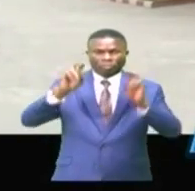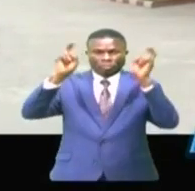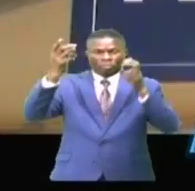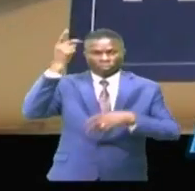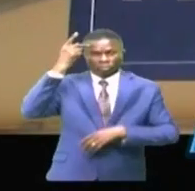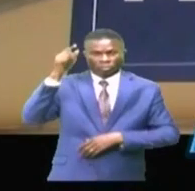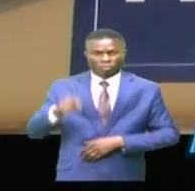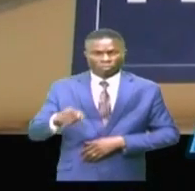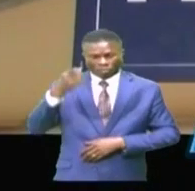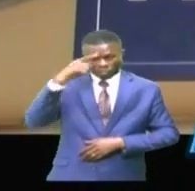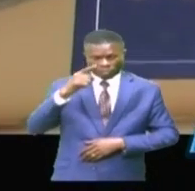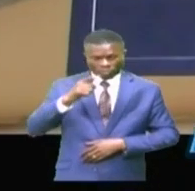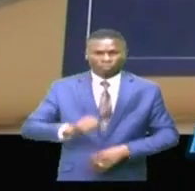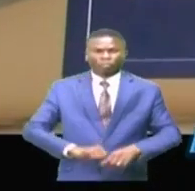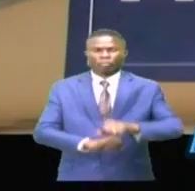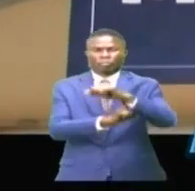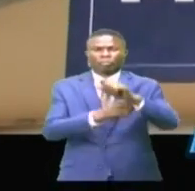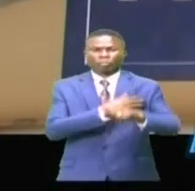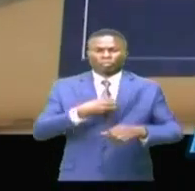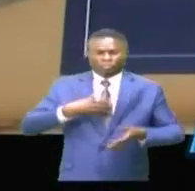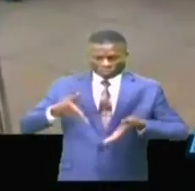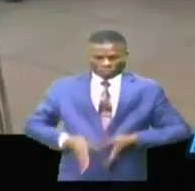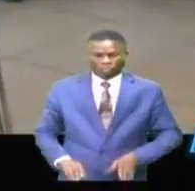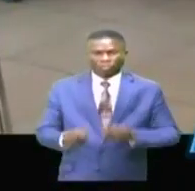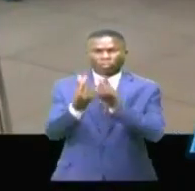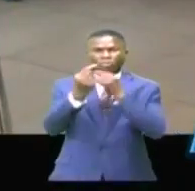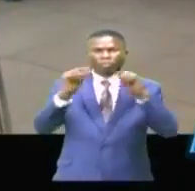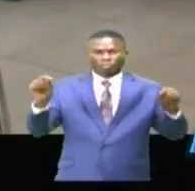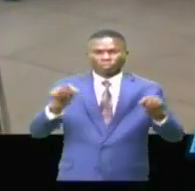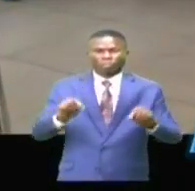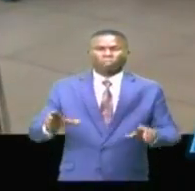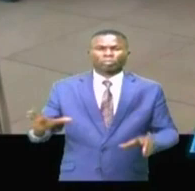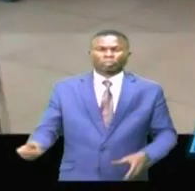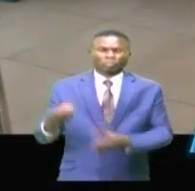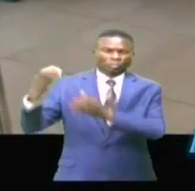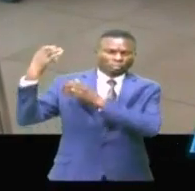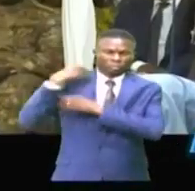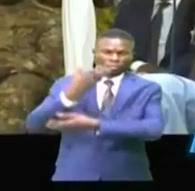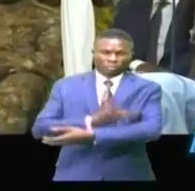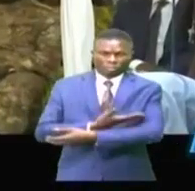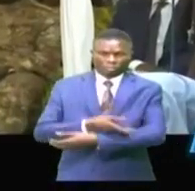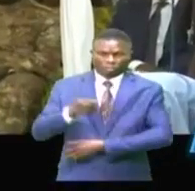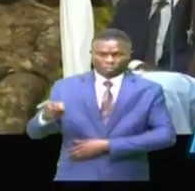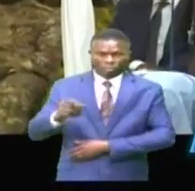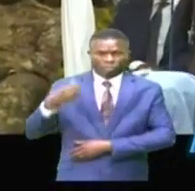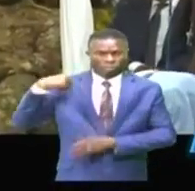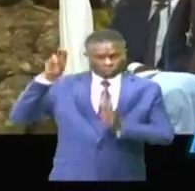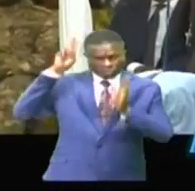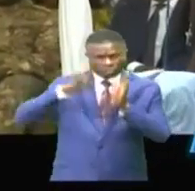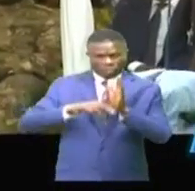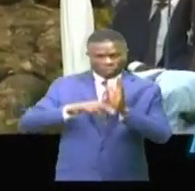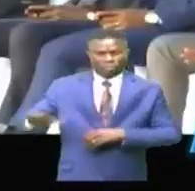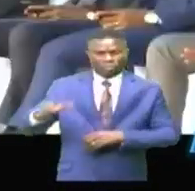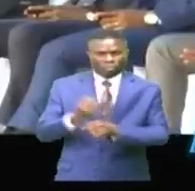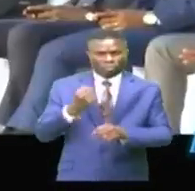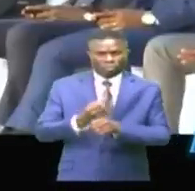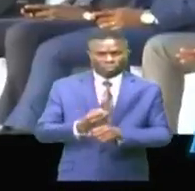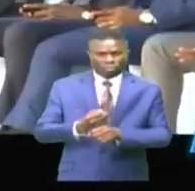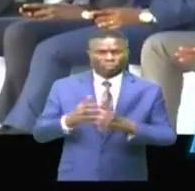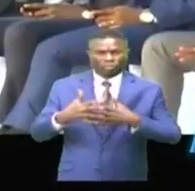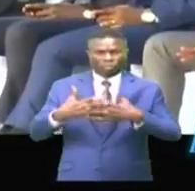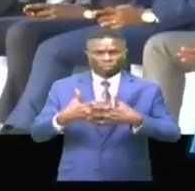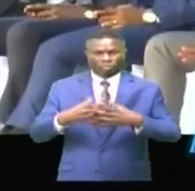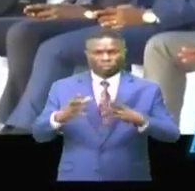de Kinshasa pour assurer la gratuité de la maternité et des soins de nouveaux-nés de gouvernement de la République qui travaille en